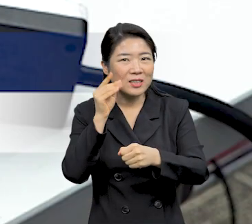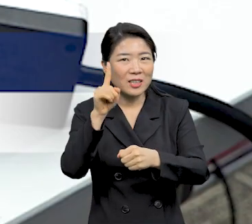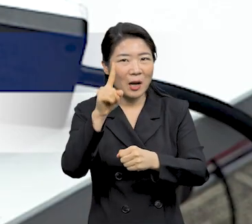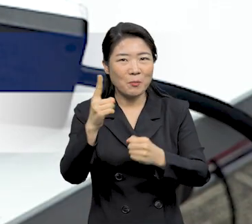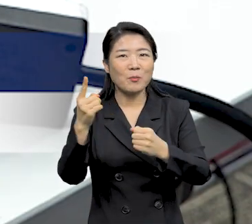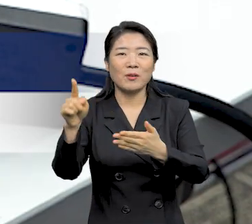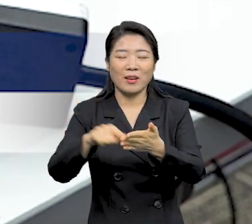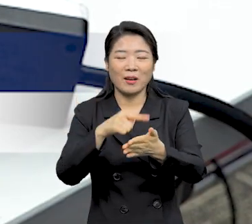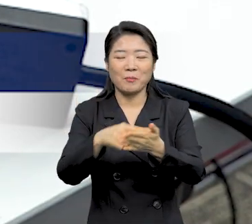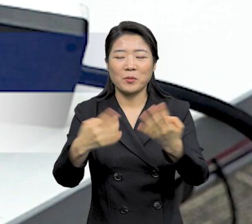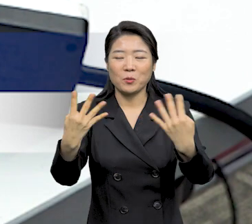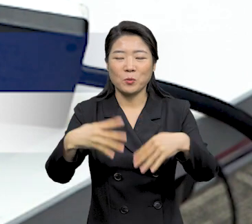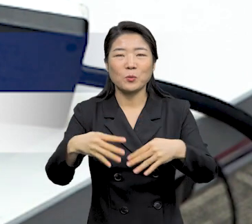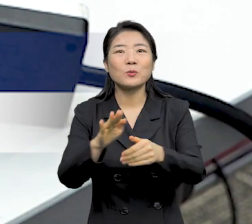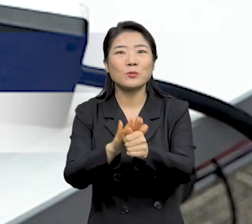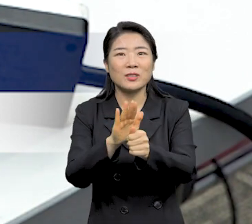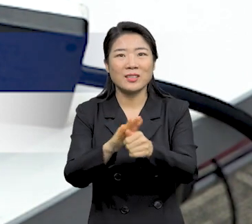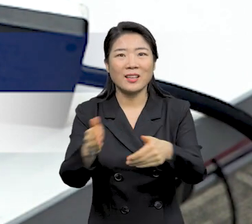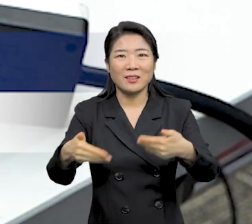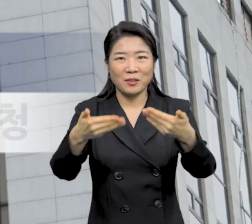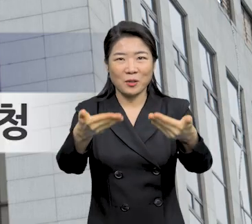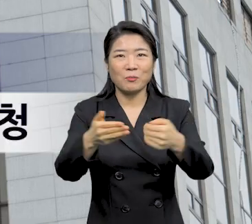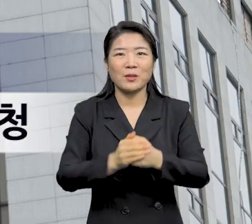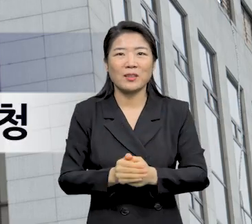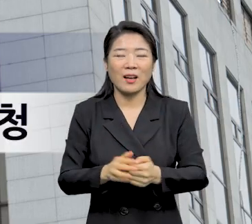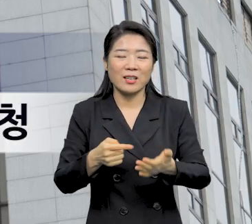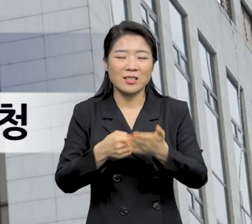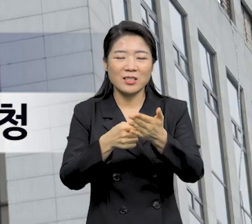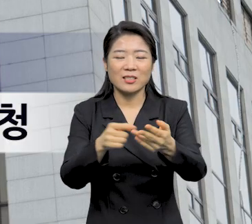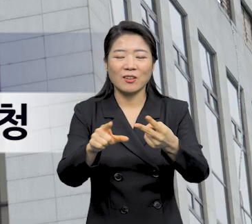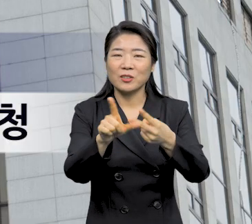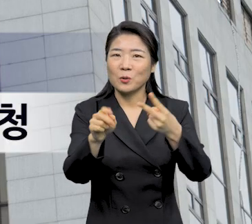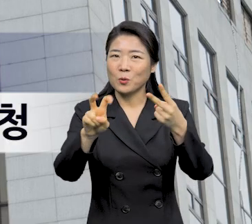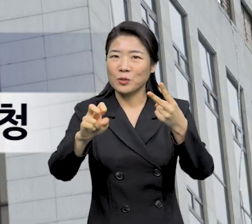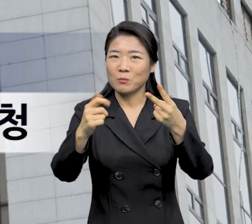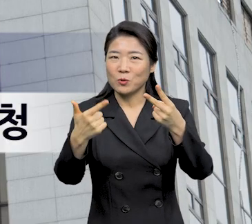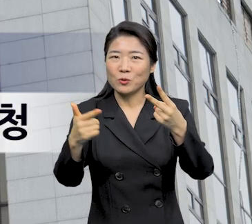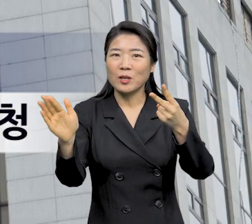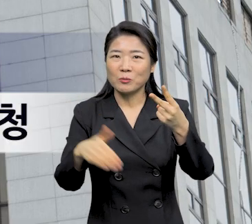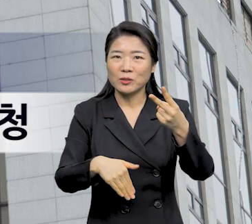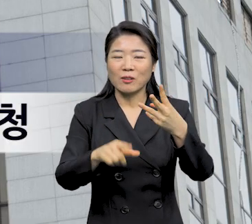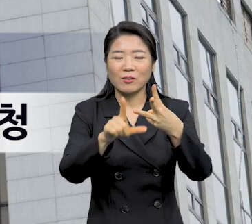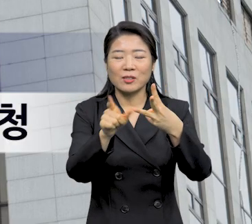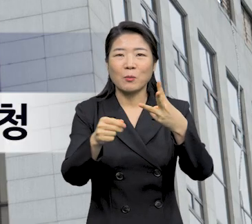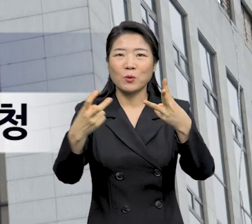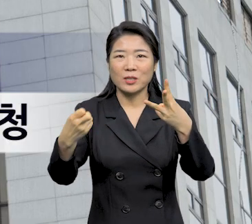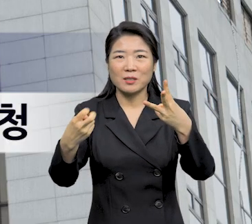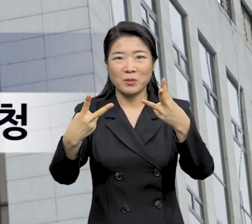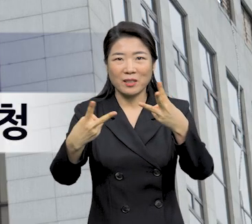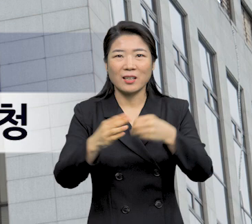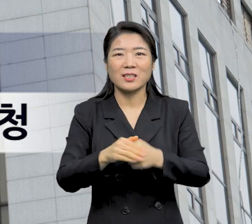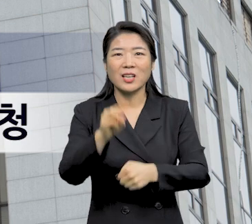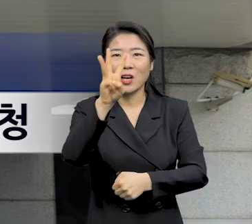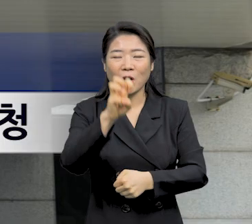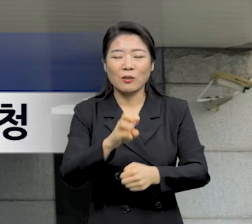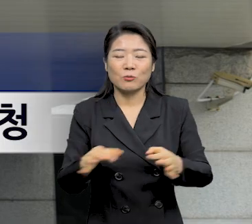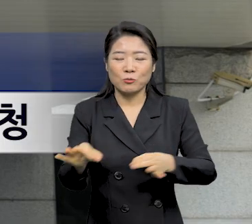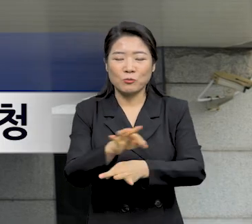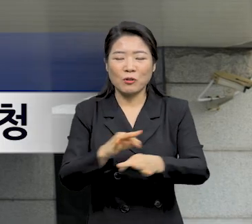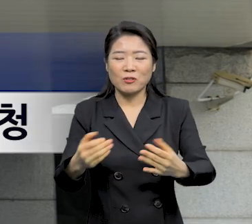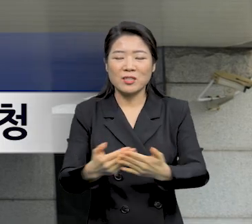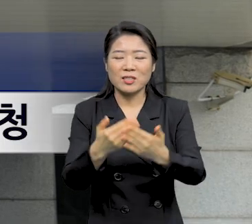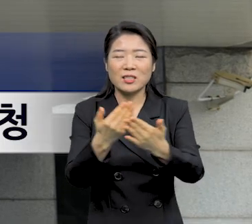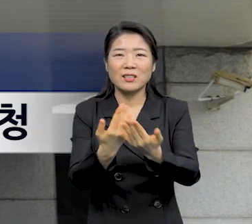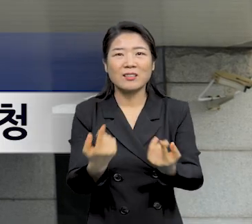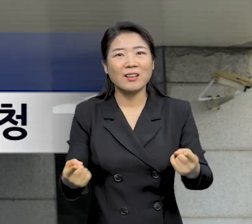거치 일시상환 조건으로 지원합니다 신청은 오는 26일부터 3월 22일까지 광주 경제